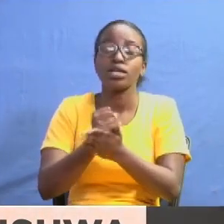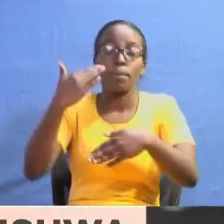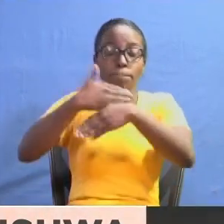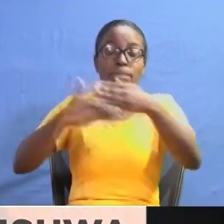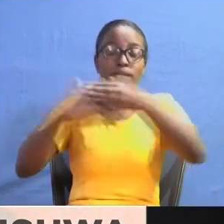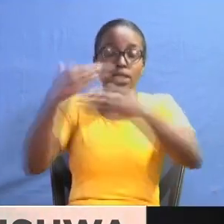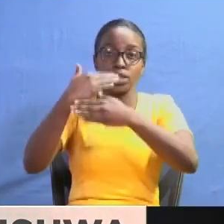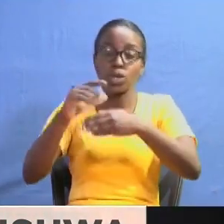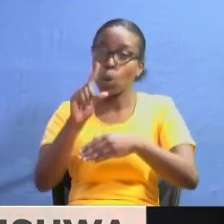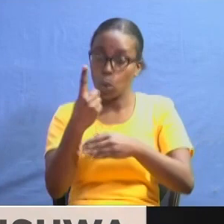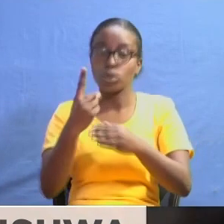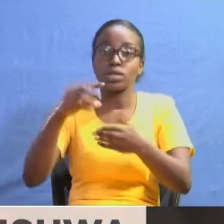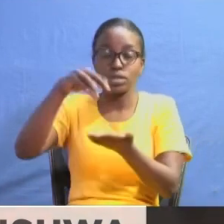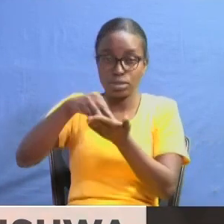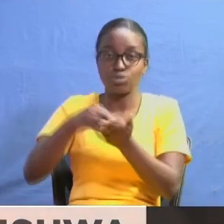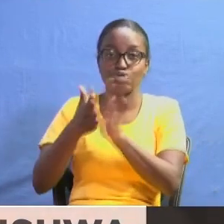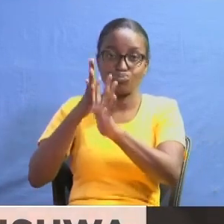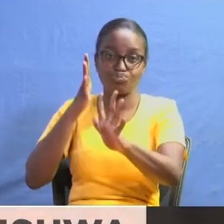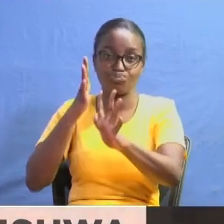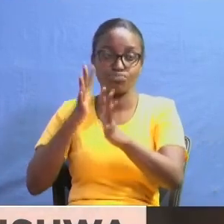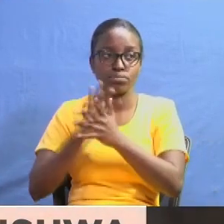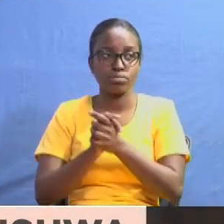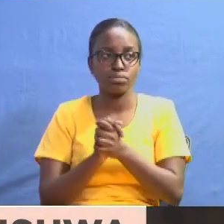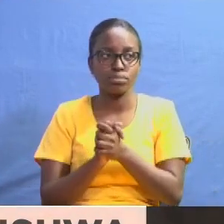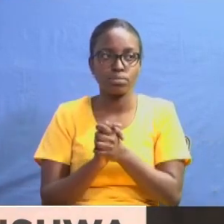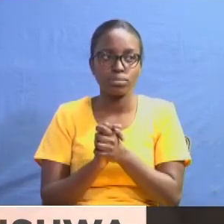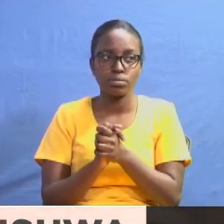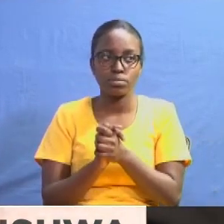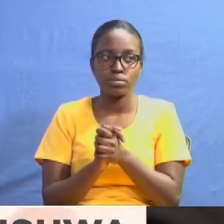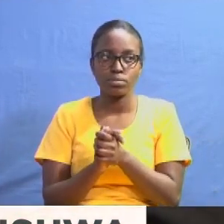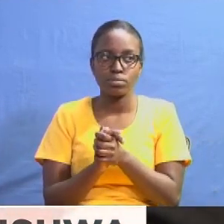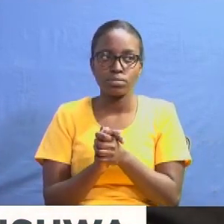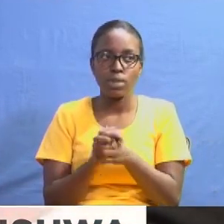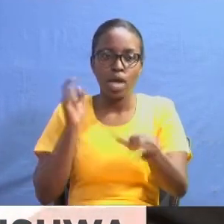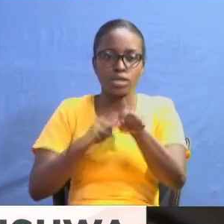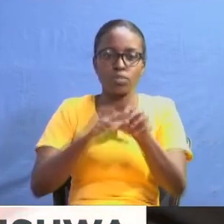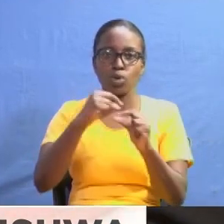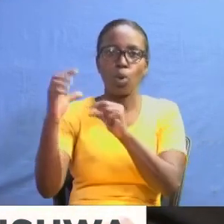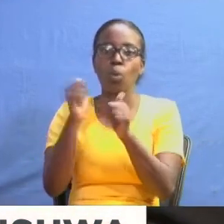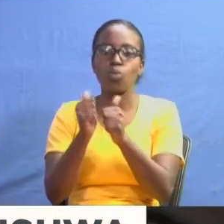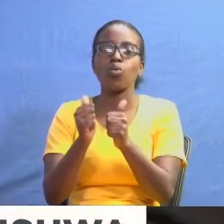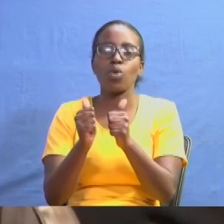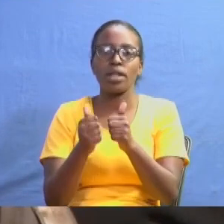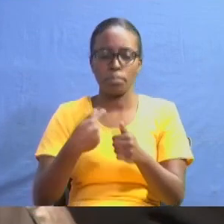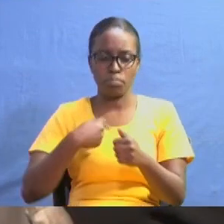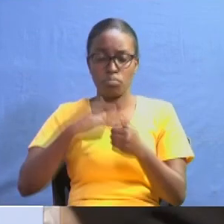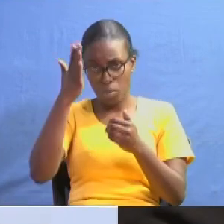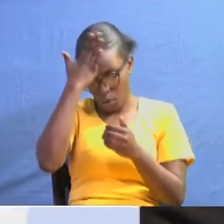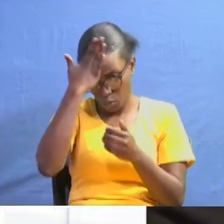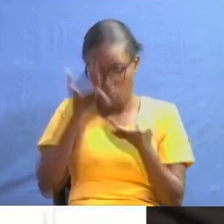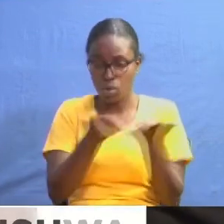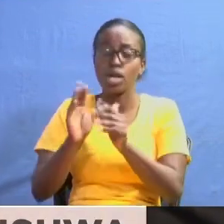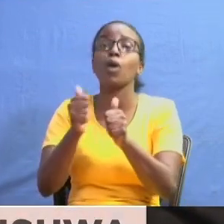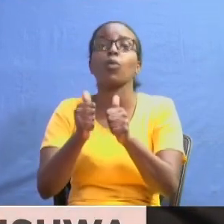cha mabasi. Sababu wanasema wanapiga atuenda wapi? Hapa ndio tu mimi najua. Sijui mahali